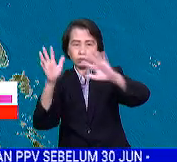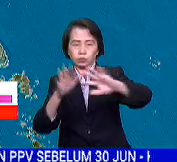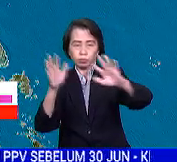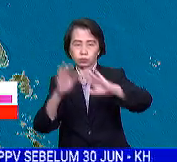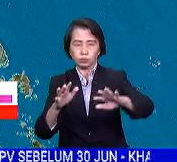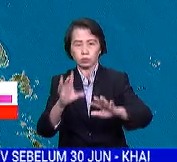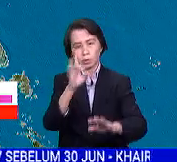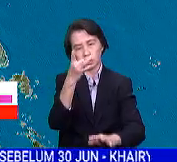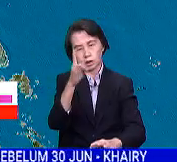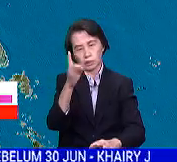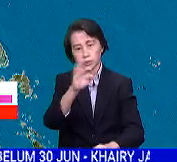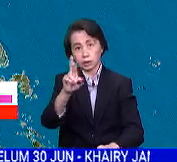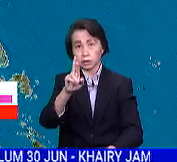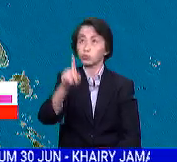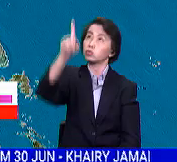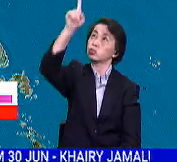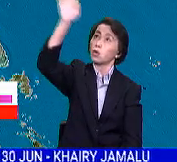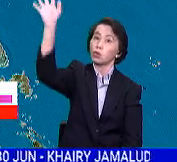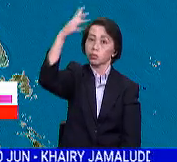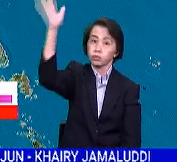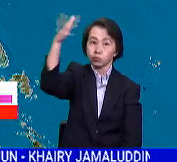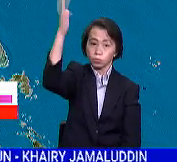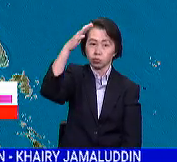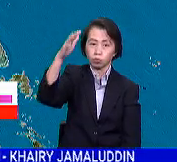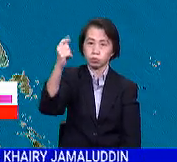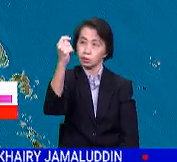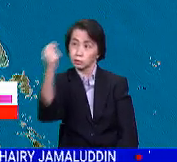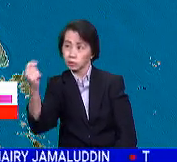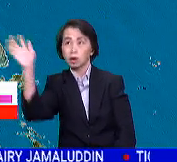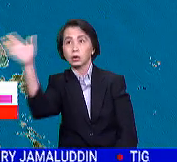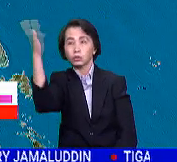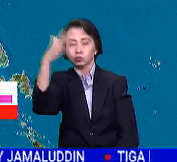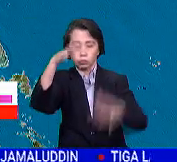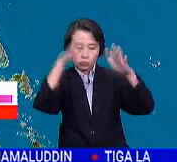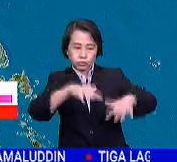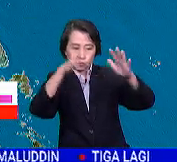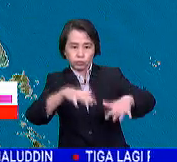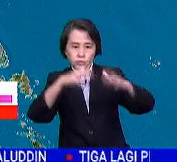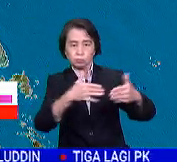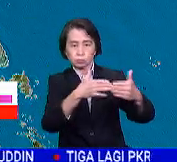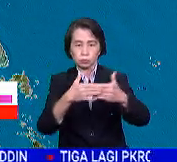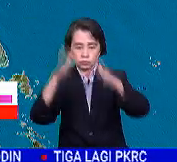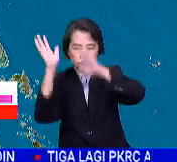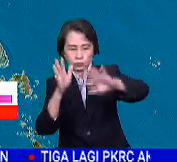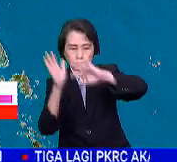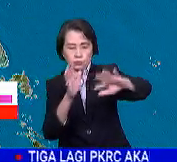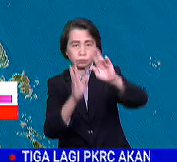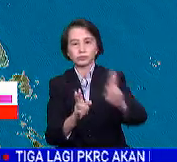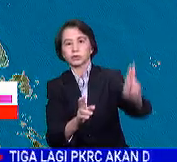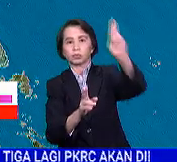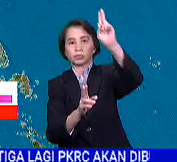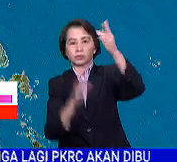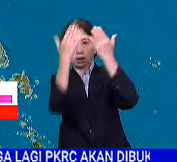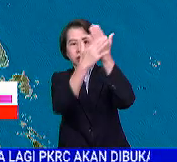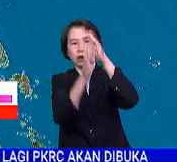aras 18,000 kaki bertiup daripada arah tenggara, jadi hujan yang berlaku ini akan terus bergerak menghala ke utara